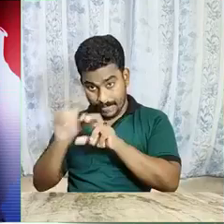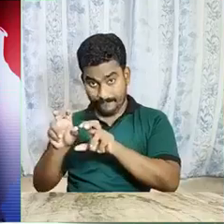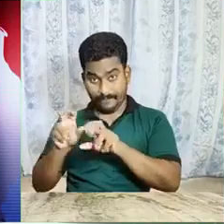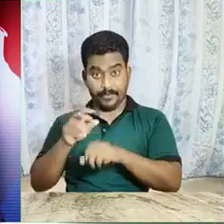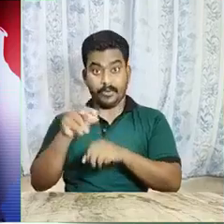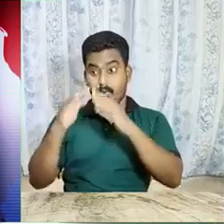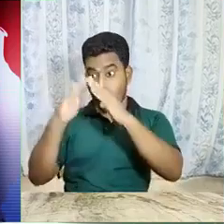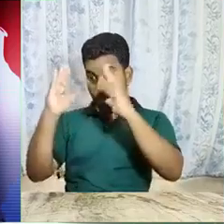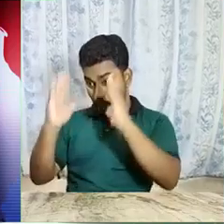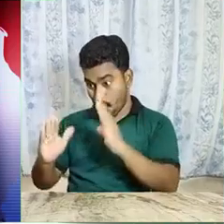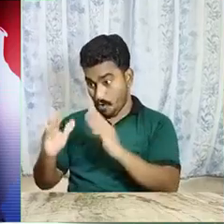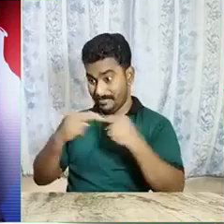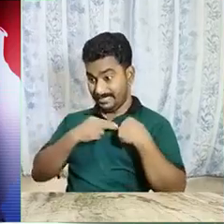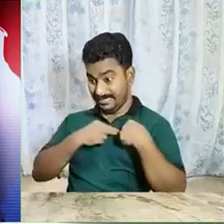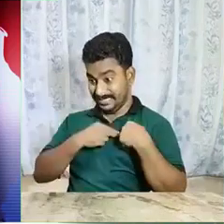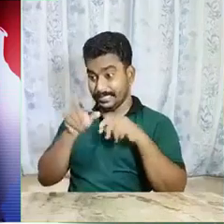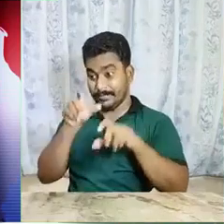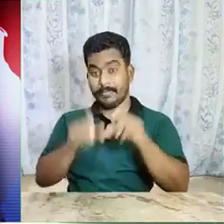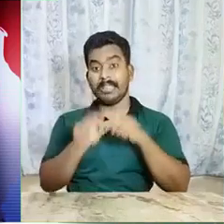21,034 പേര്.